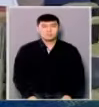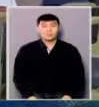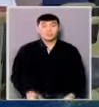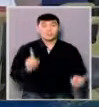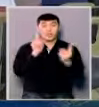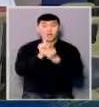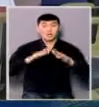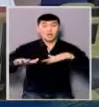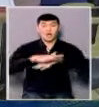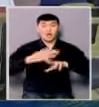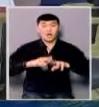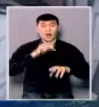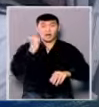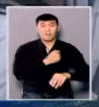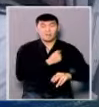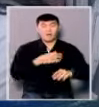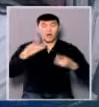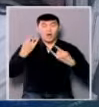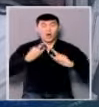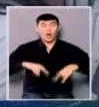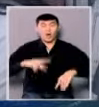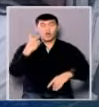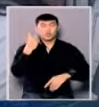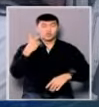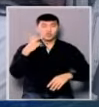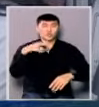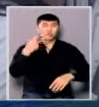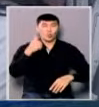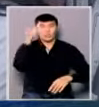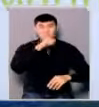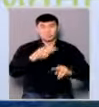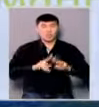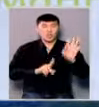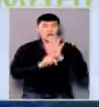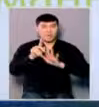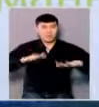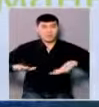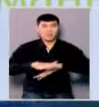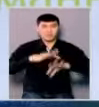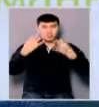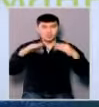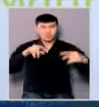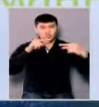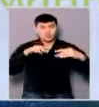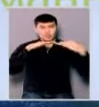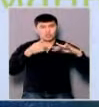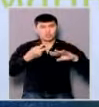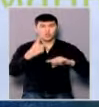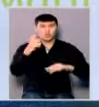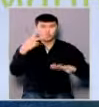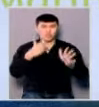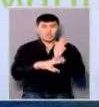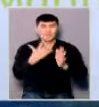Кездесу халық батыры Исатай Тайманұлының туғанына 230 жыл және Исатай мен Махамбет бастаған ұлт азаттық көтерілісінің 185 жыл толуына